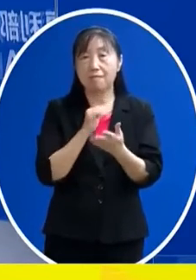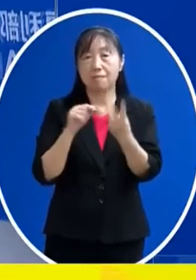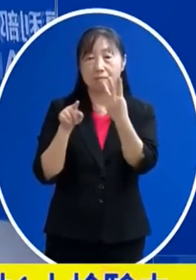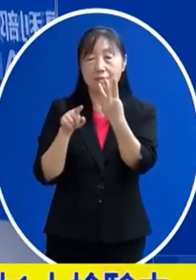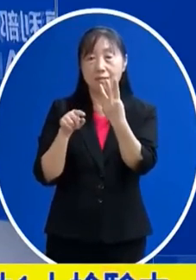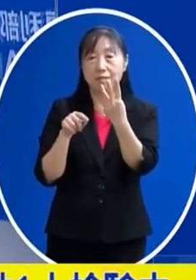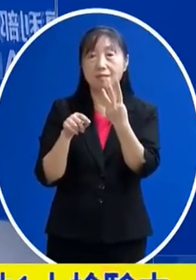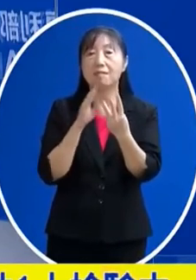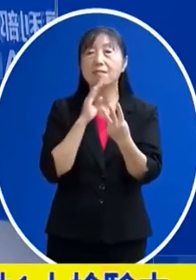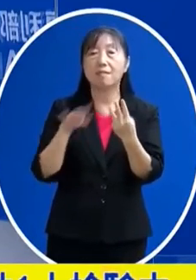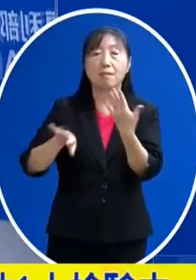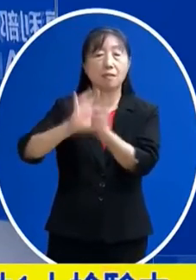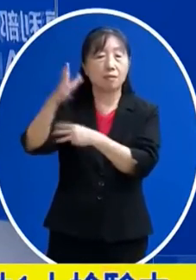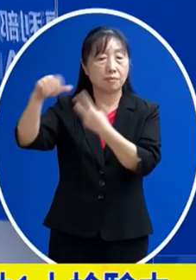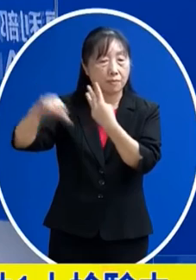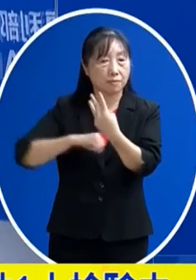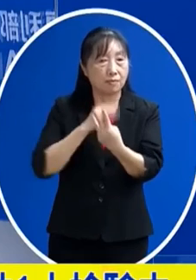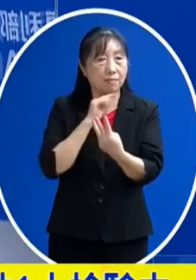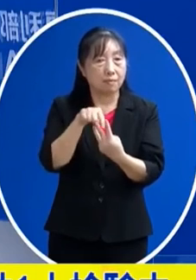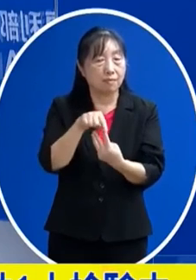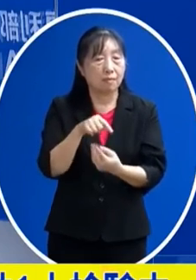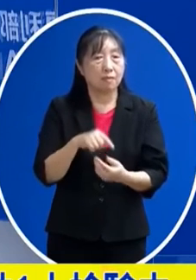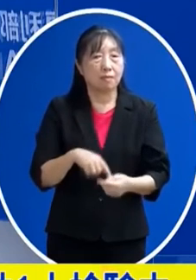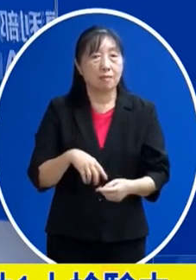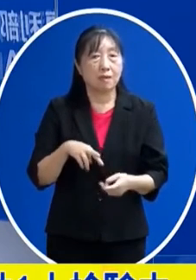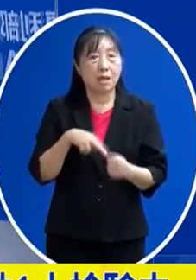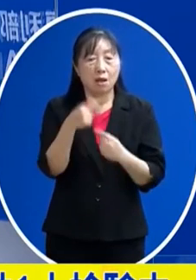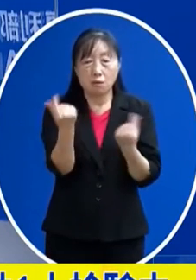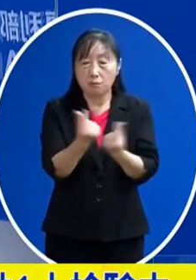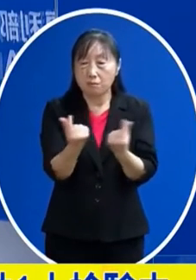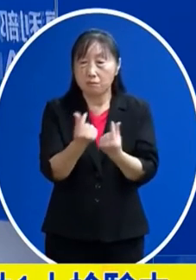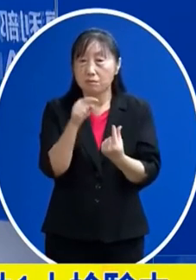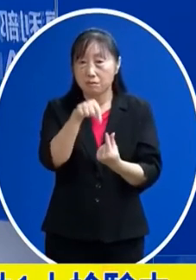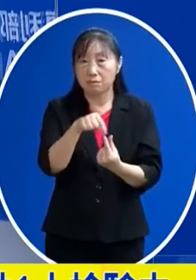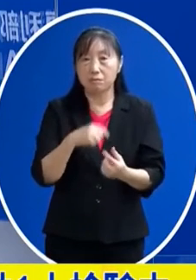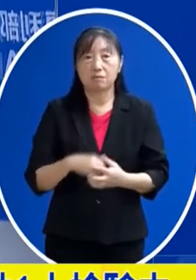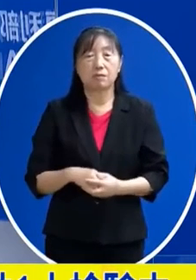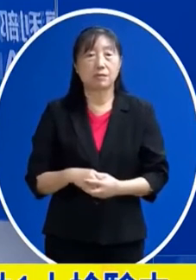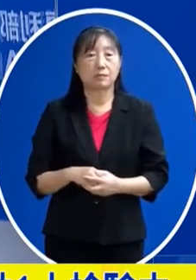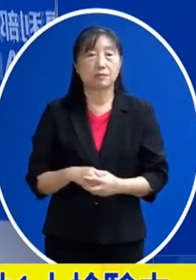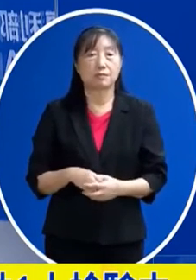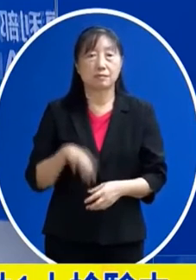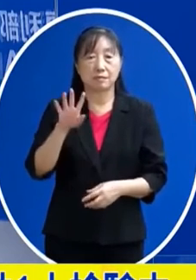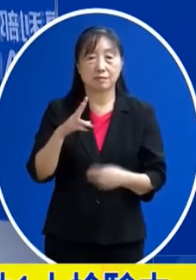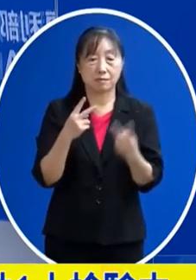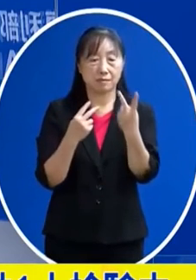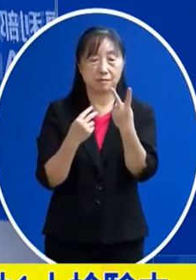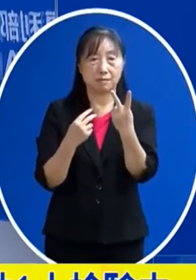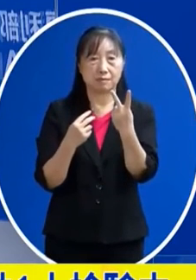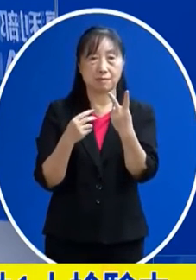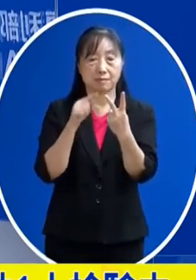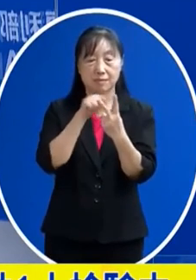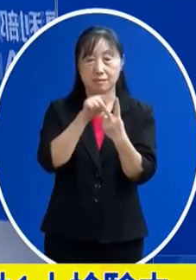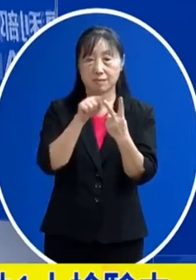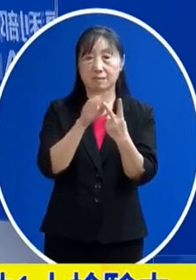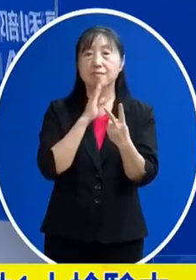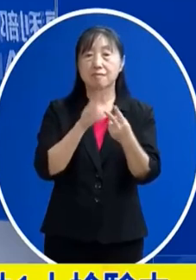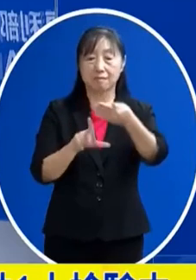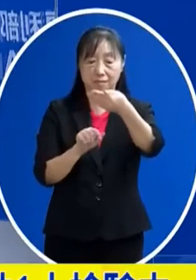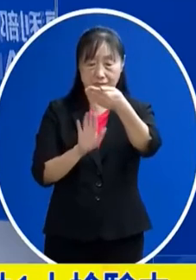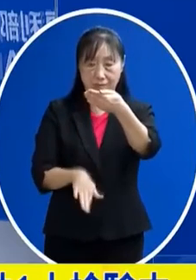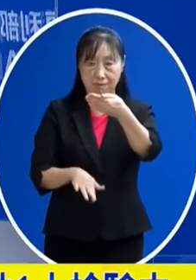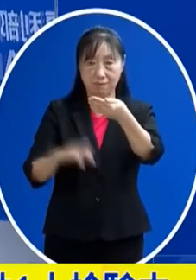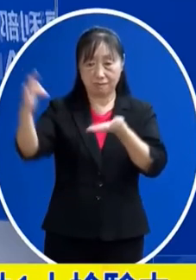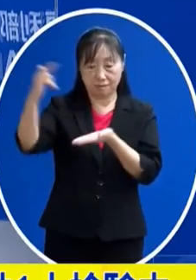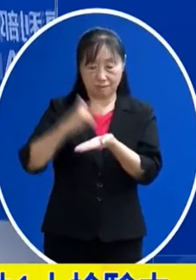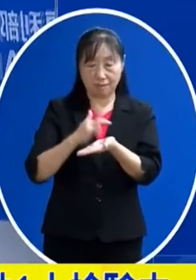个先前的境外入个案呢，序列是几乎是相同哈。那分别有两例是这都是九月底